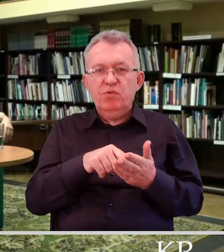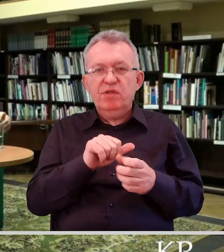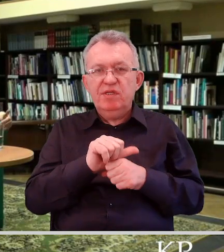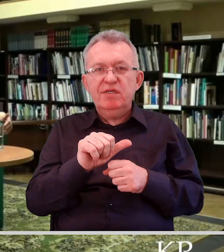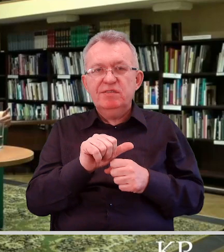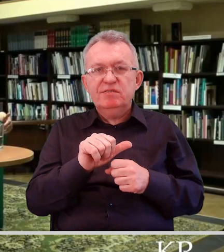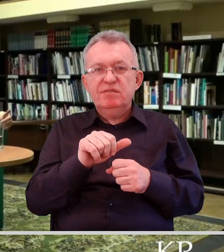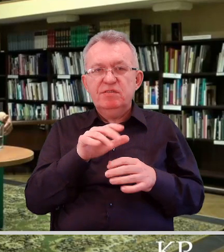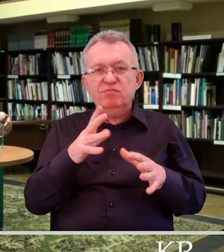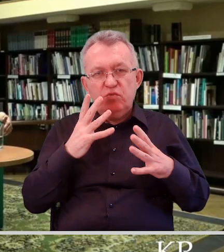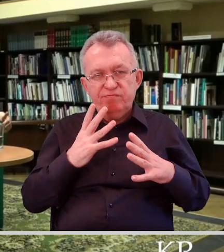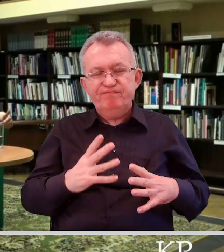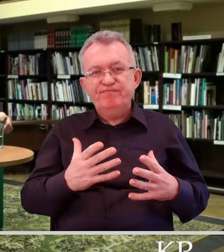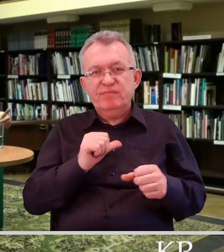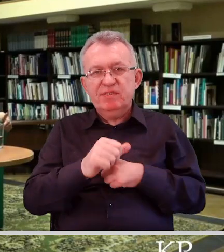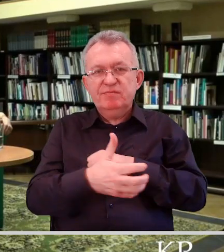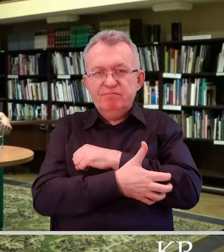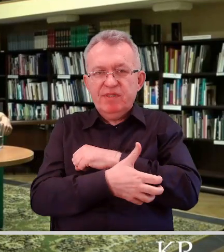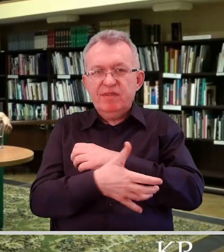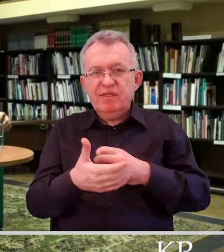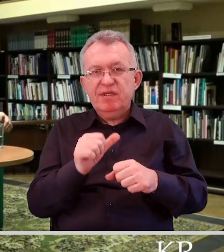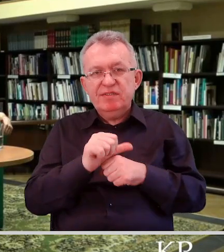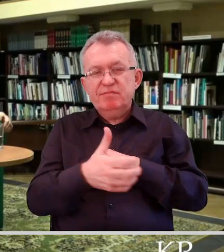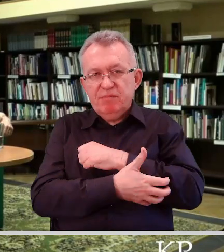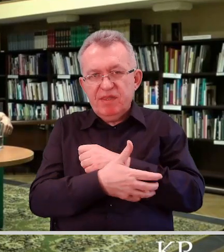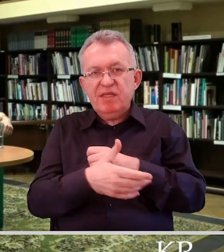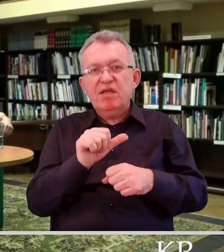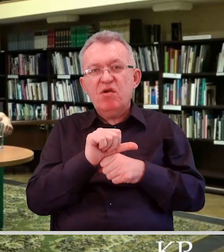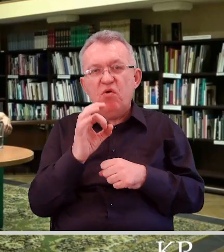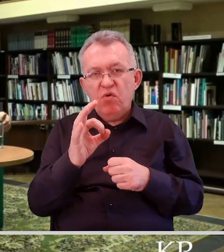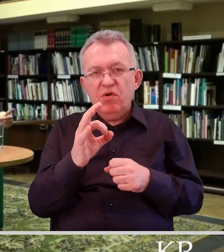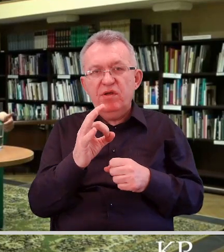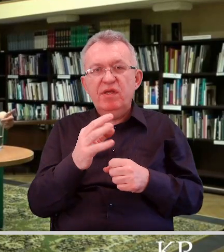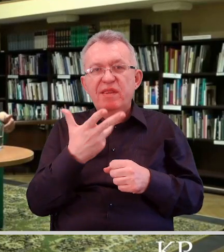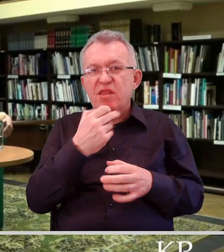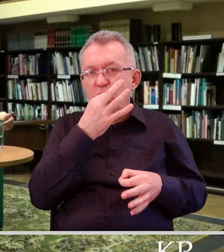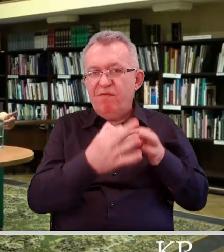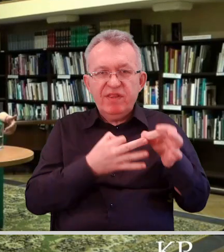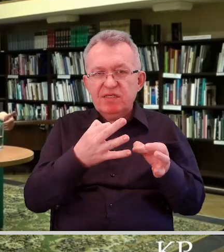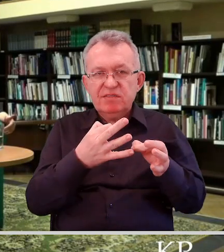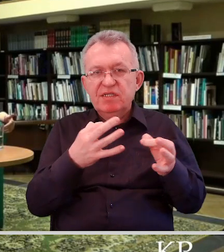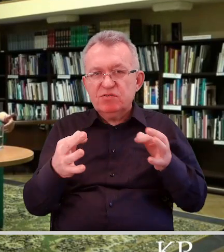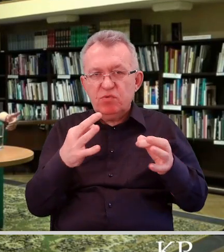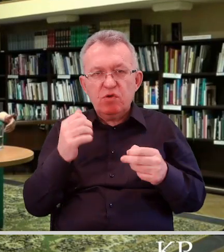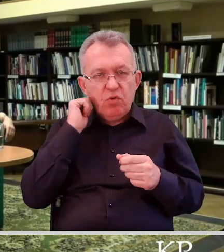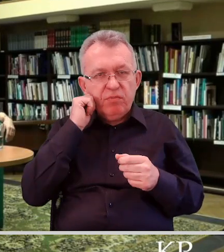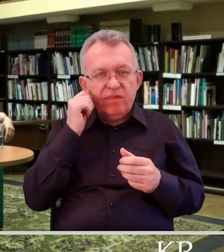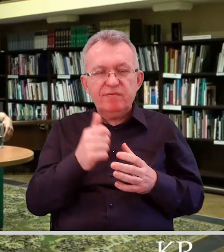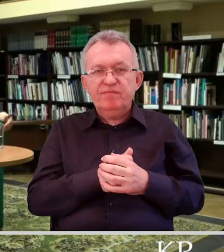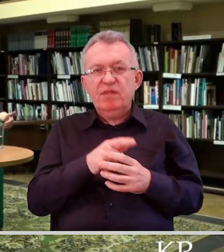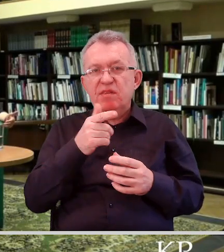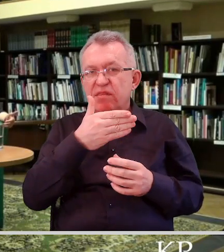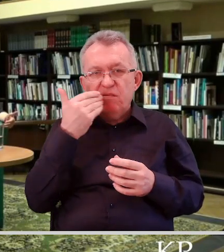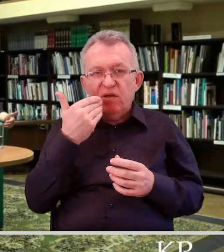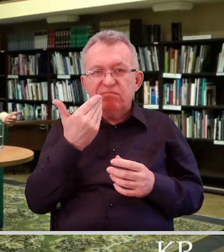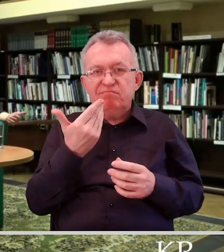jesteśmy wszyscy zubożeni, i kobiety, i mężczyźni, jesteśmy zubożeni o te nieopowiedziane postaci kobiece, bo one nie